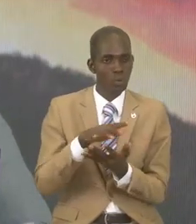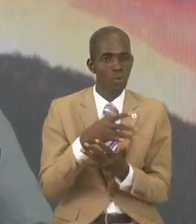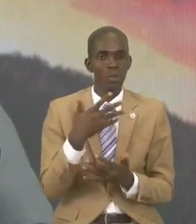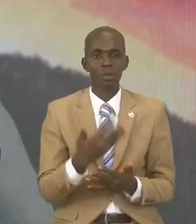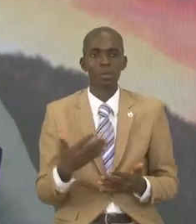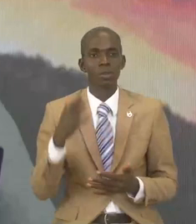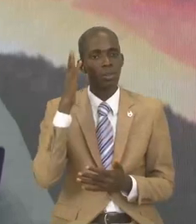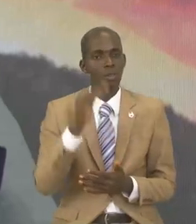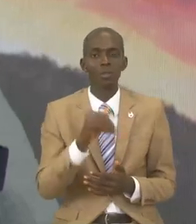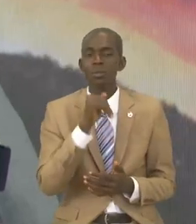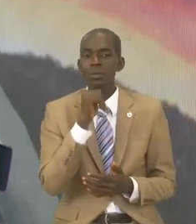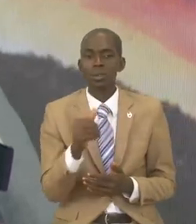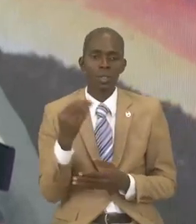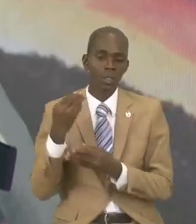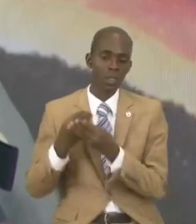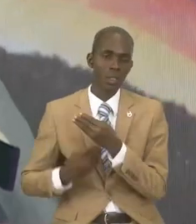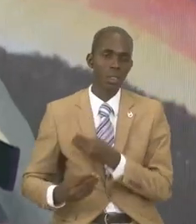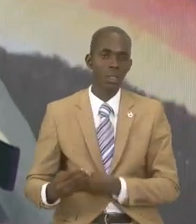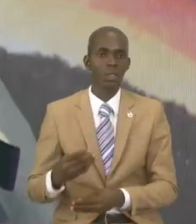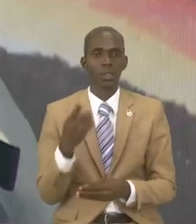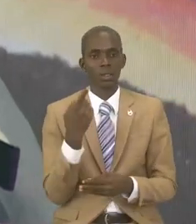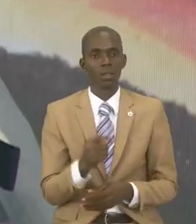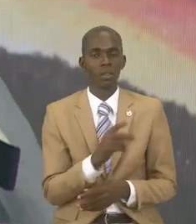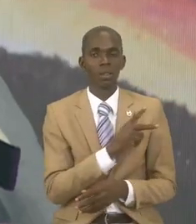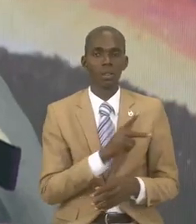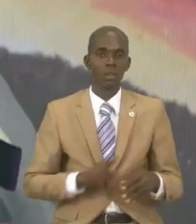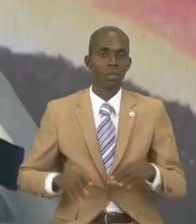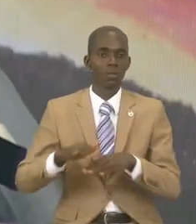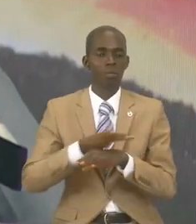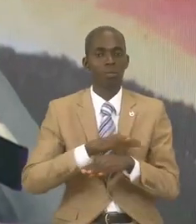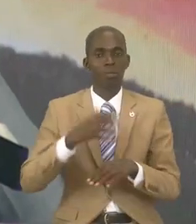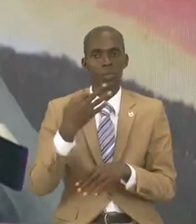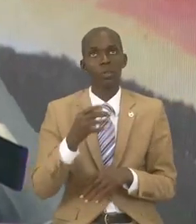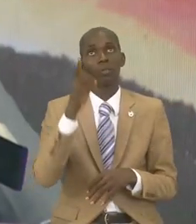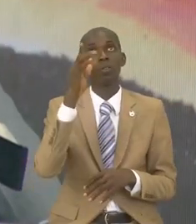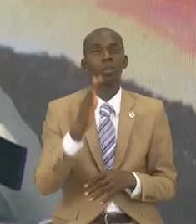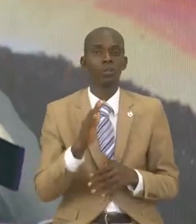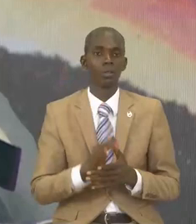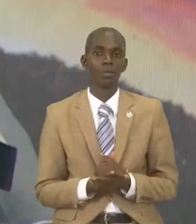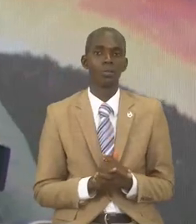choses n'hériteront point le royaume de Dieu.